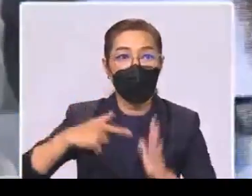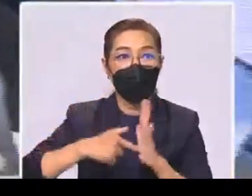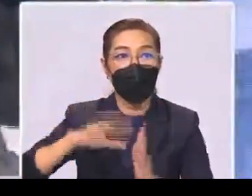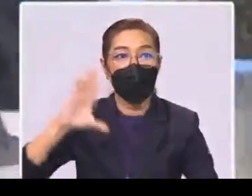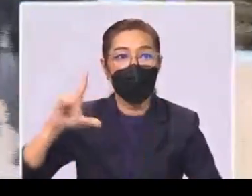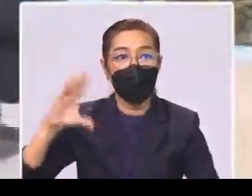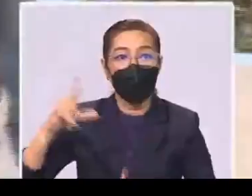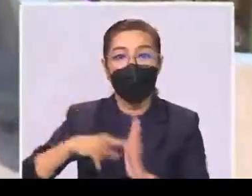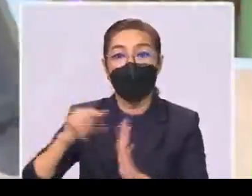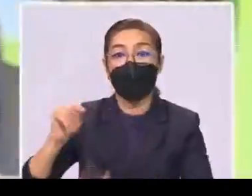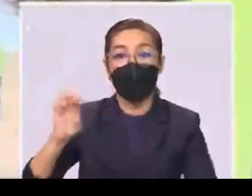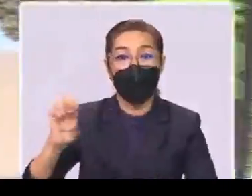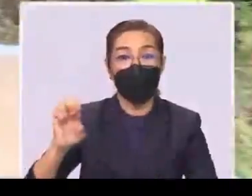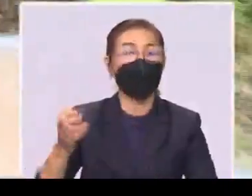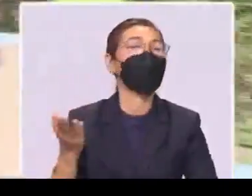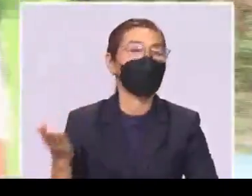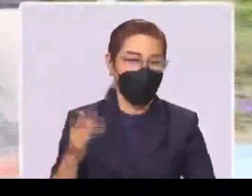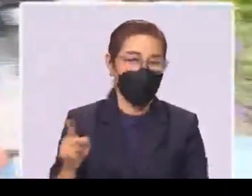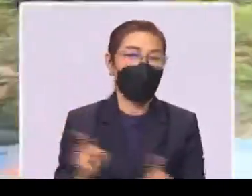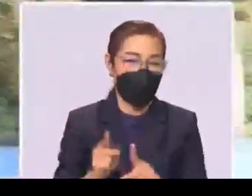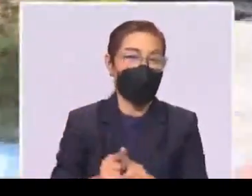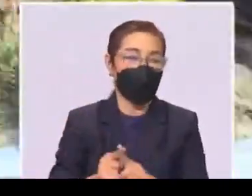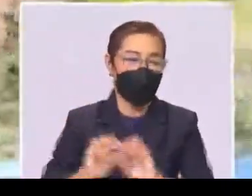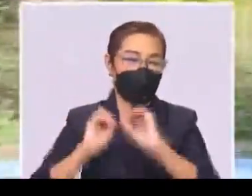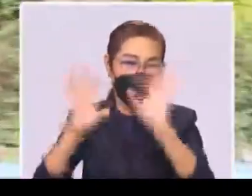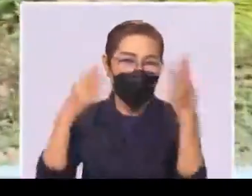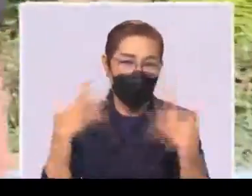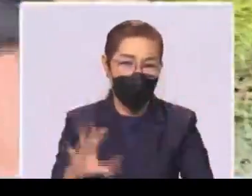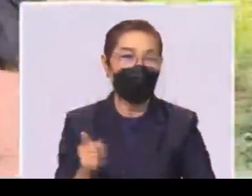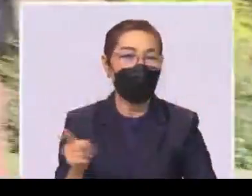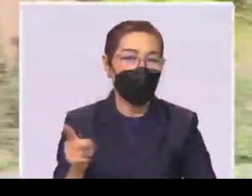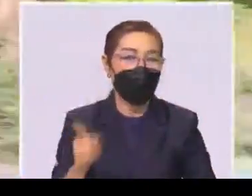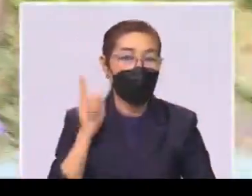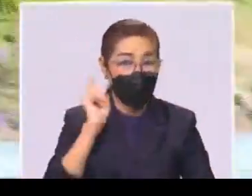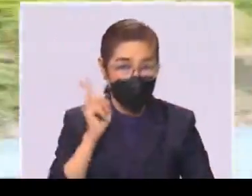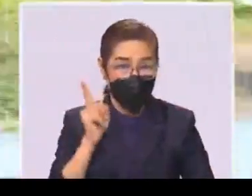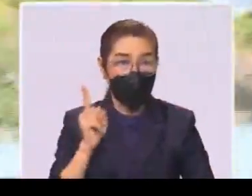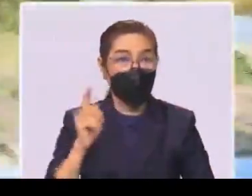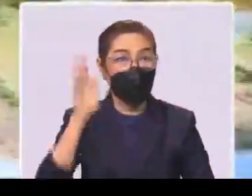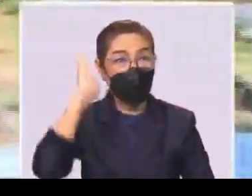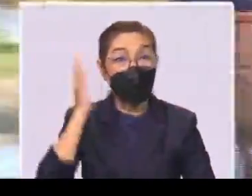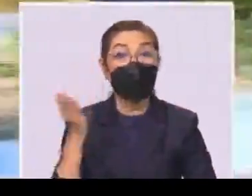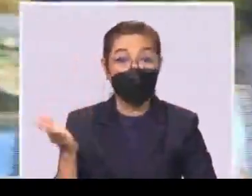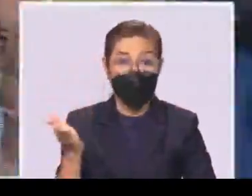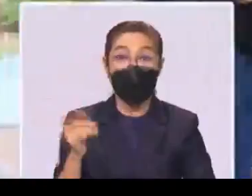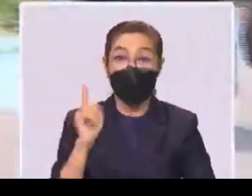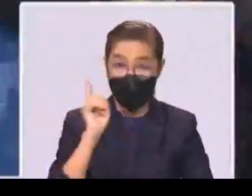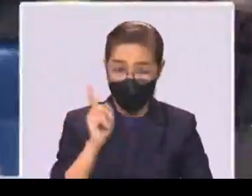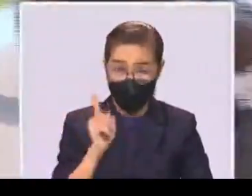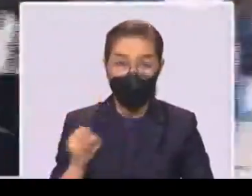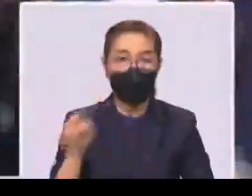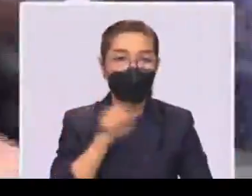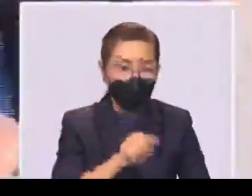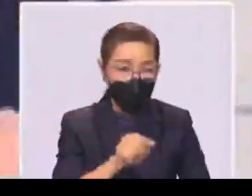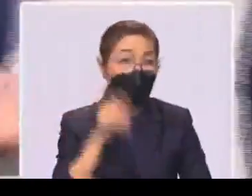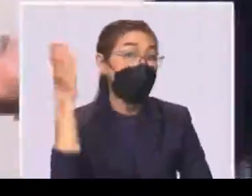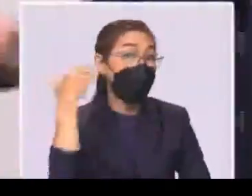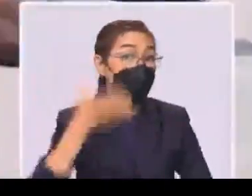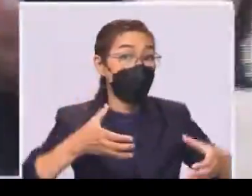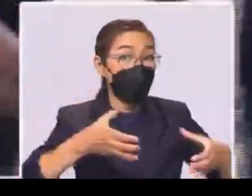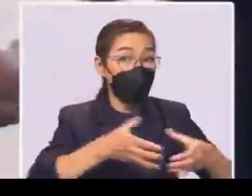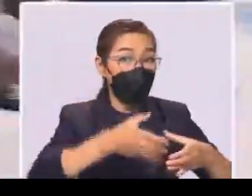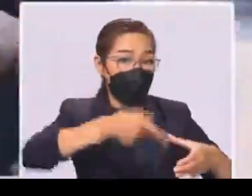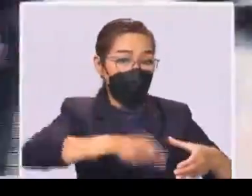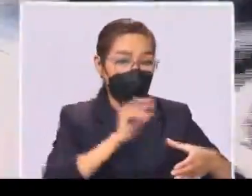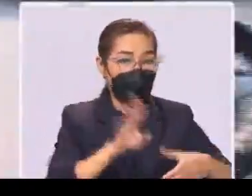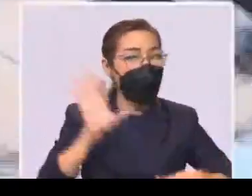อันนี้ก็ค่อนข้างชัดเจนมานานแล้วนะครับว่าเอ่อจริงๆคุณชัชาติเนี่ยเป็นแคนดิเดตนายกรัฐมนตรีของพรรค